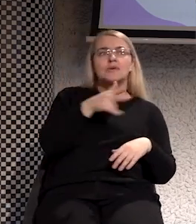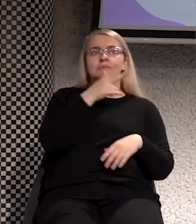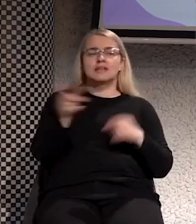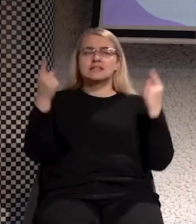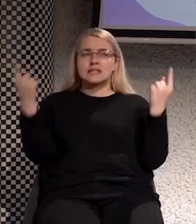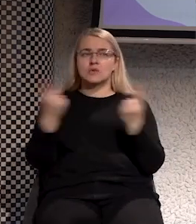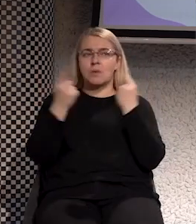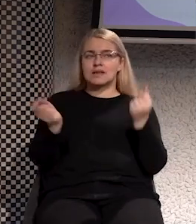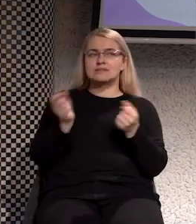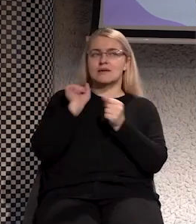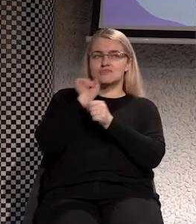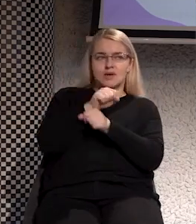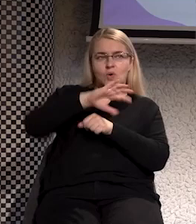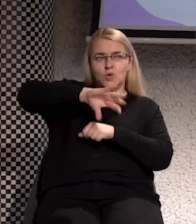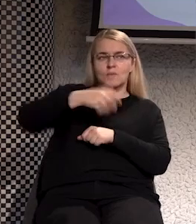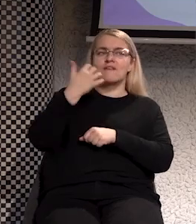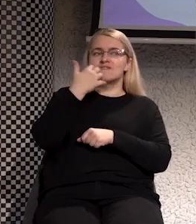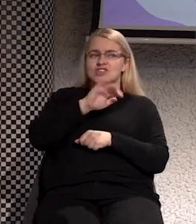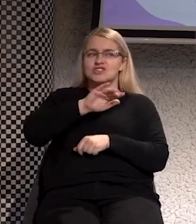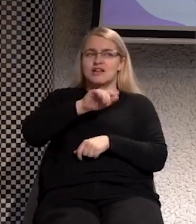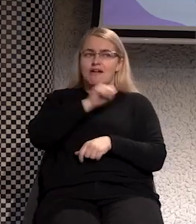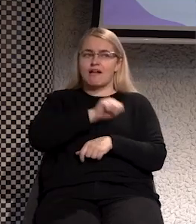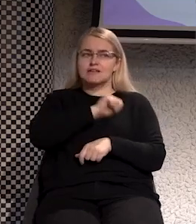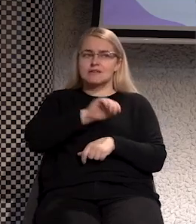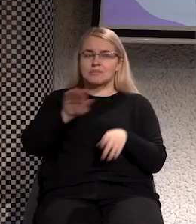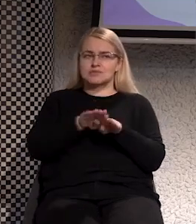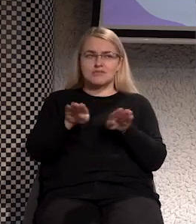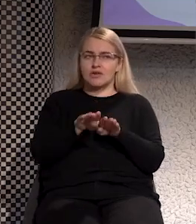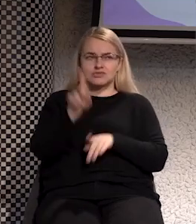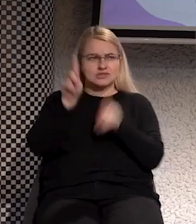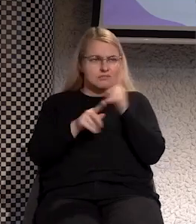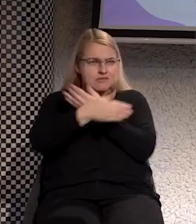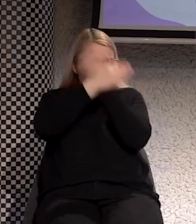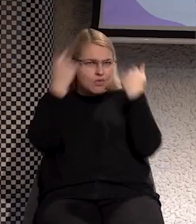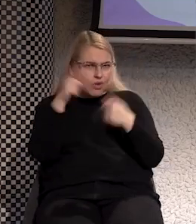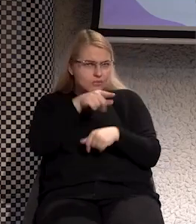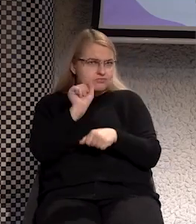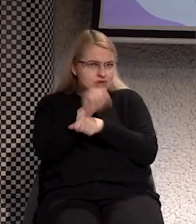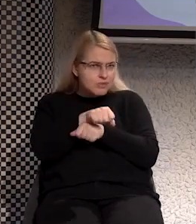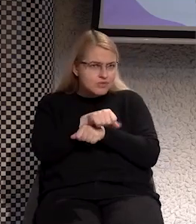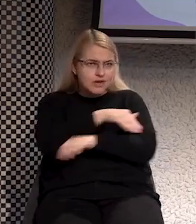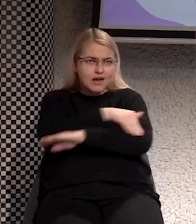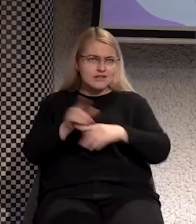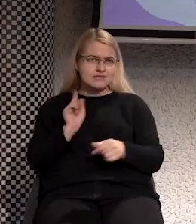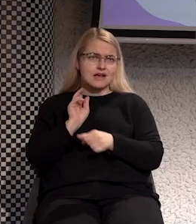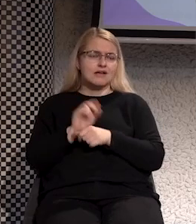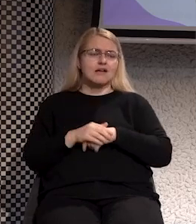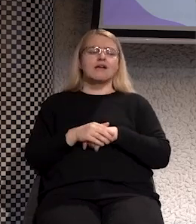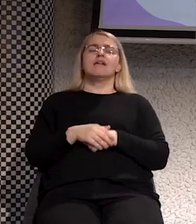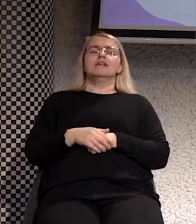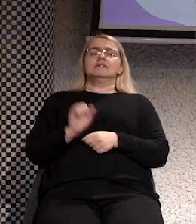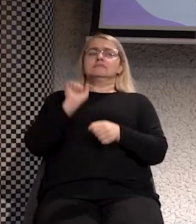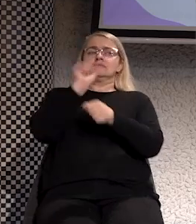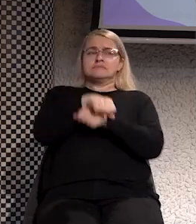w grupach takich wczesnopodstawówkowych, to oni często nie zdają sobie sprawy z tego, że to było przekroczenie. Mało